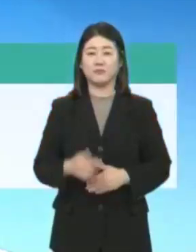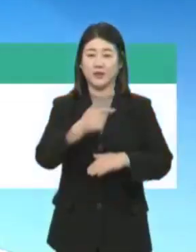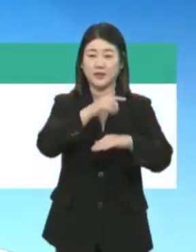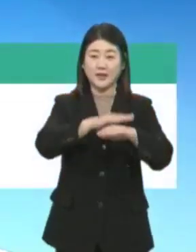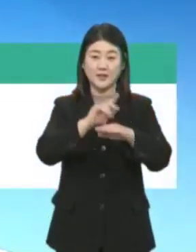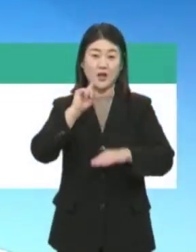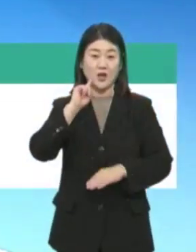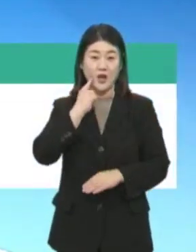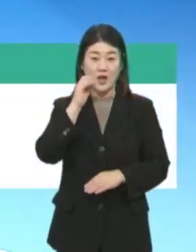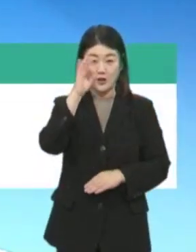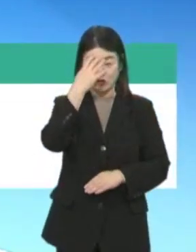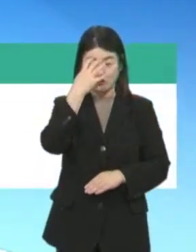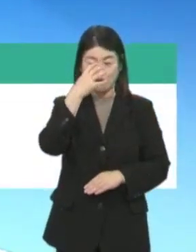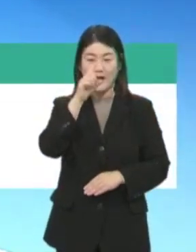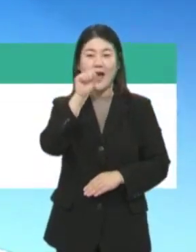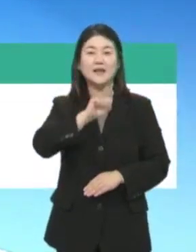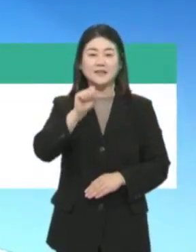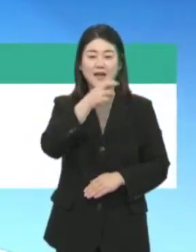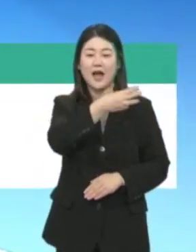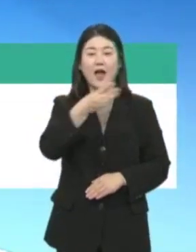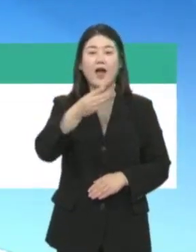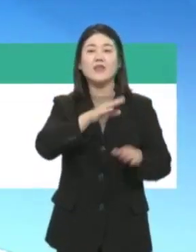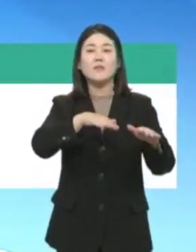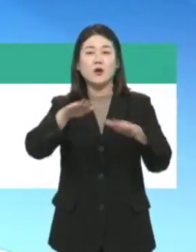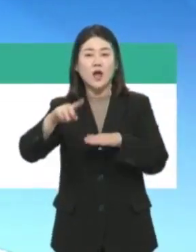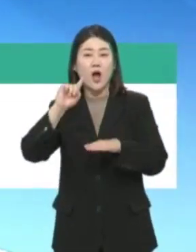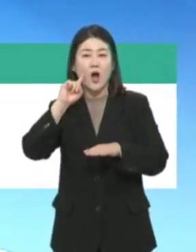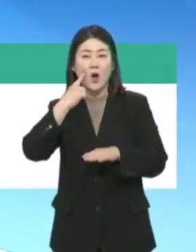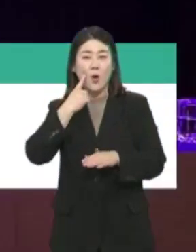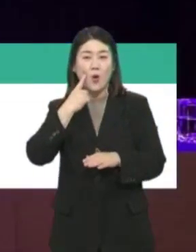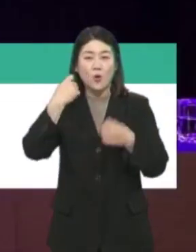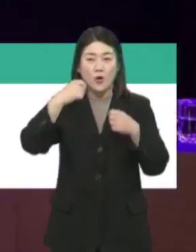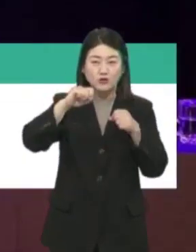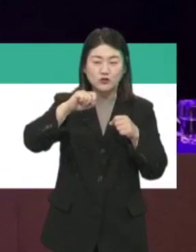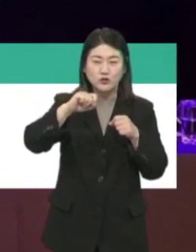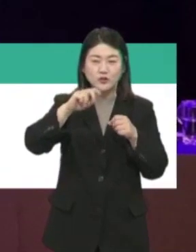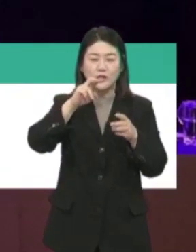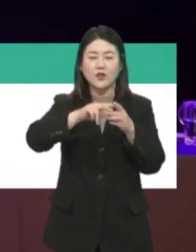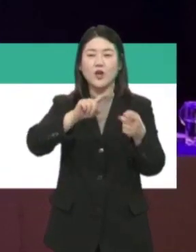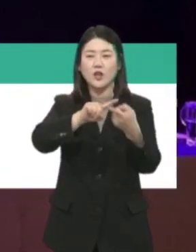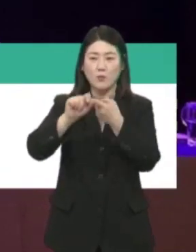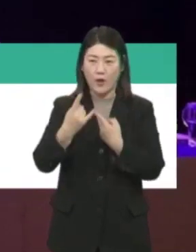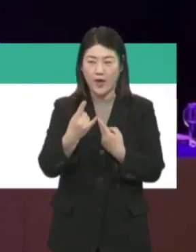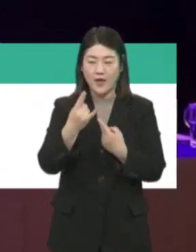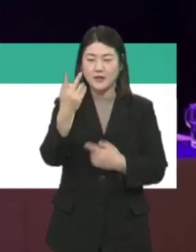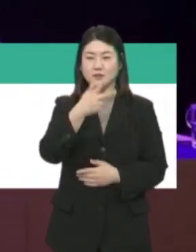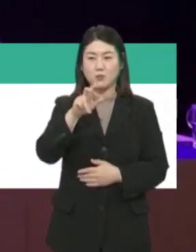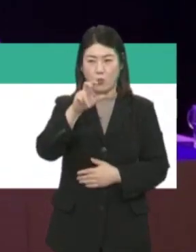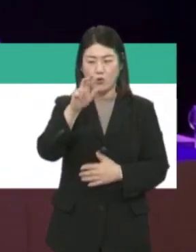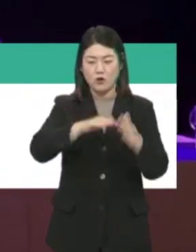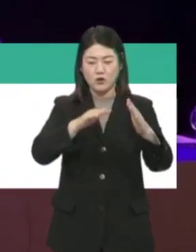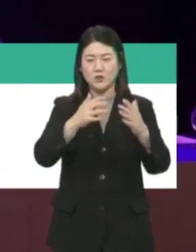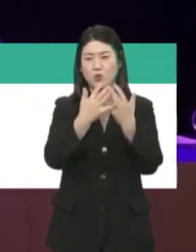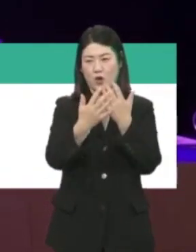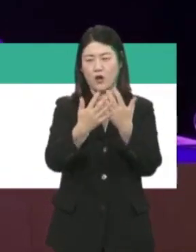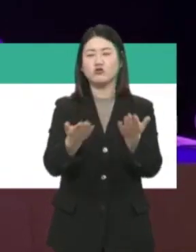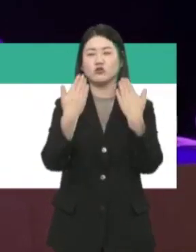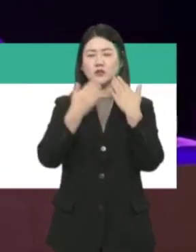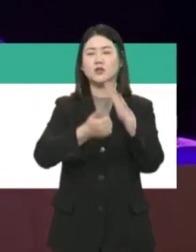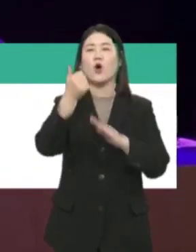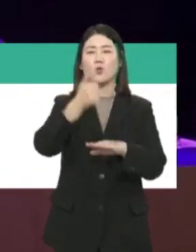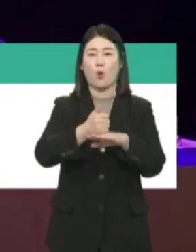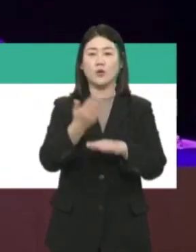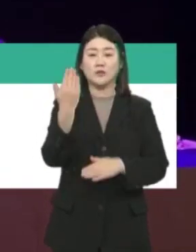대전 예술의전당은 아시아 태평양 공연 예술센터 연합회 2025년 정기총회 대전 유치에 성공했습니다이 전기